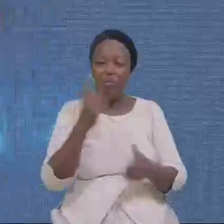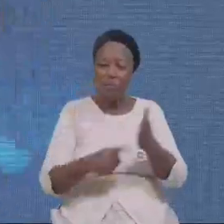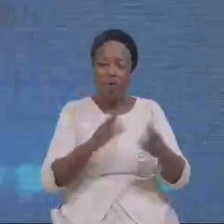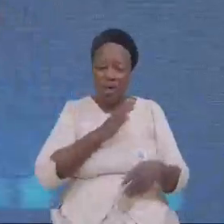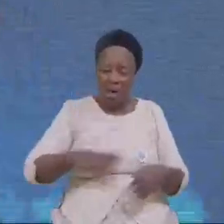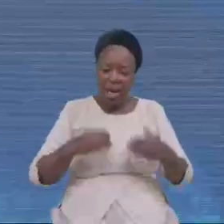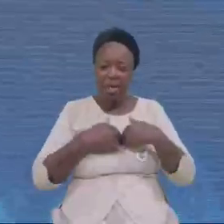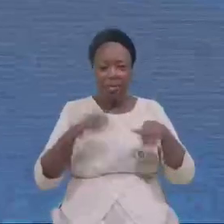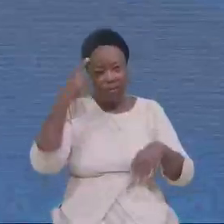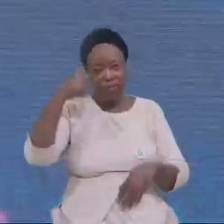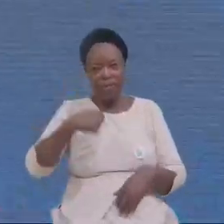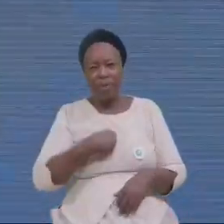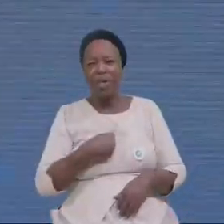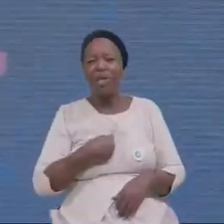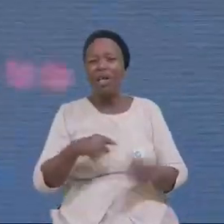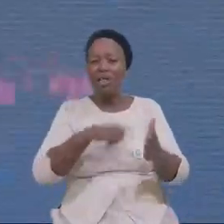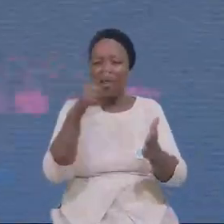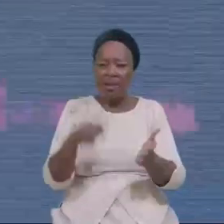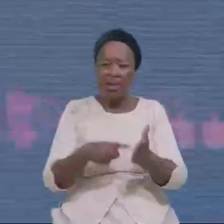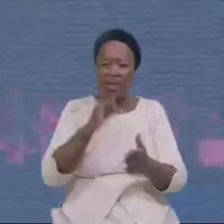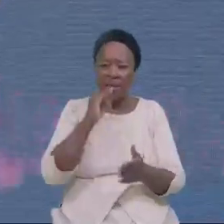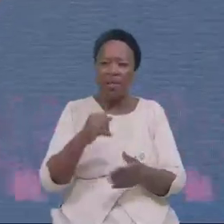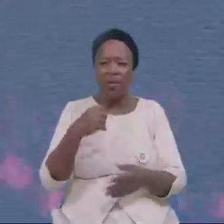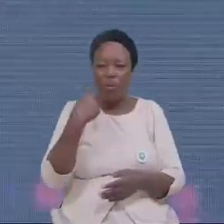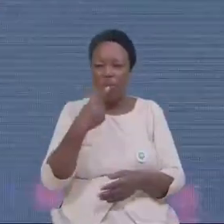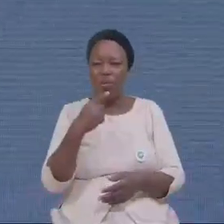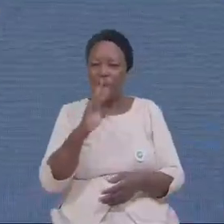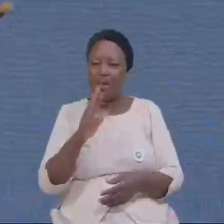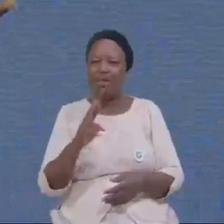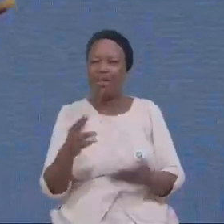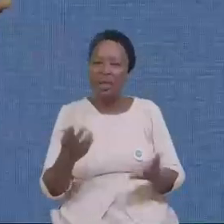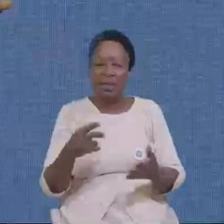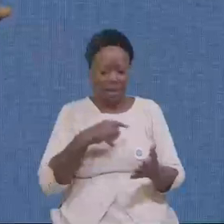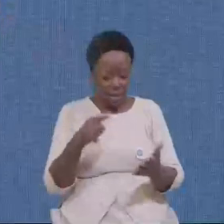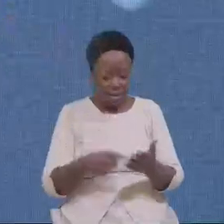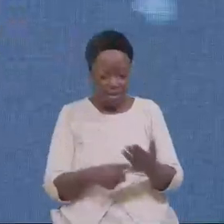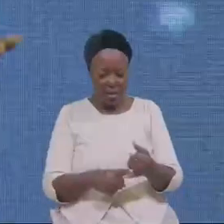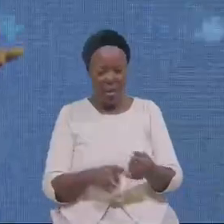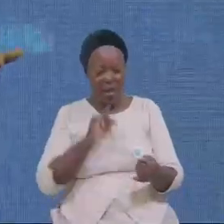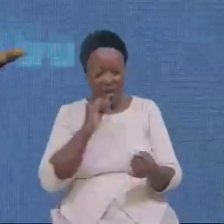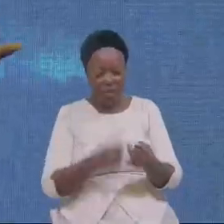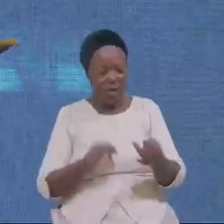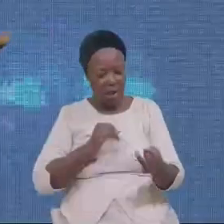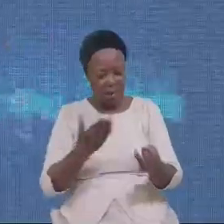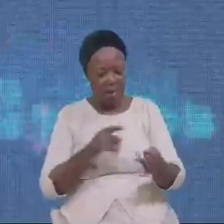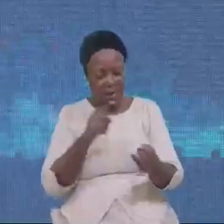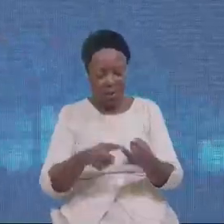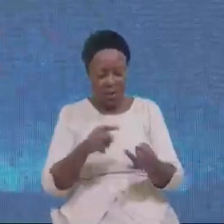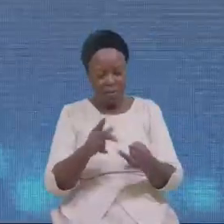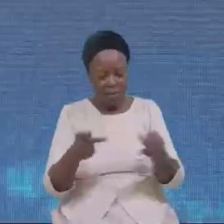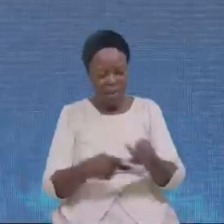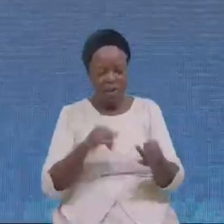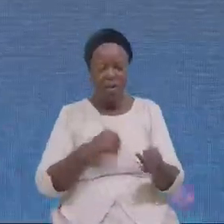fait pour moi, voici ce que je serai, voici ce que j'aurai, et voici là où la